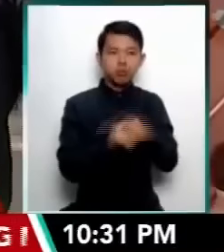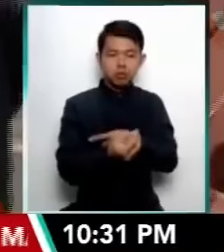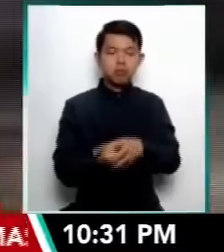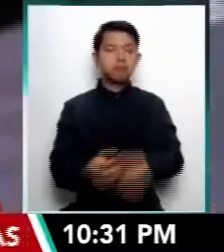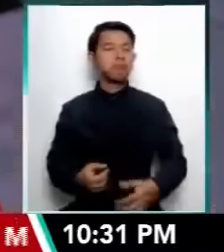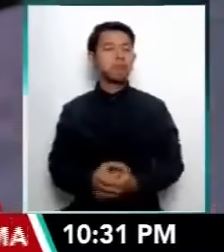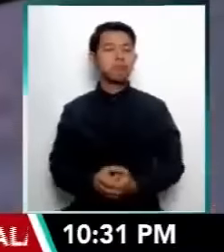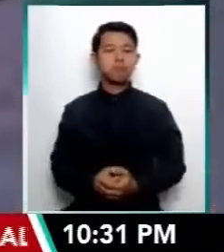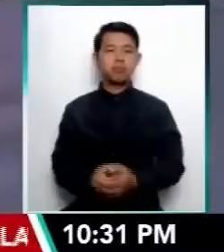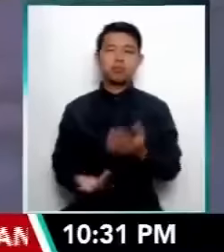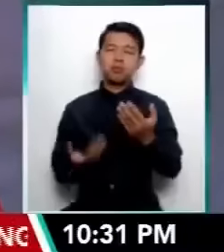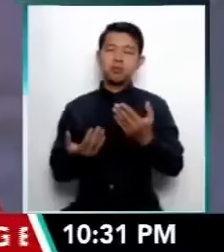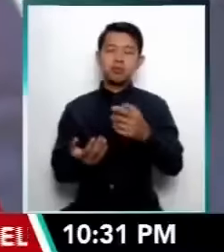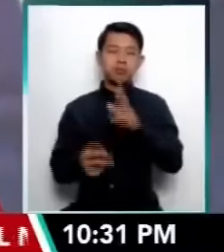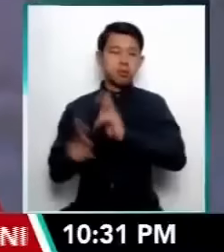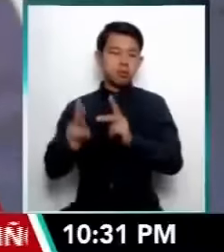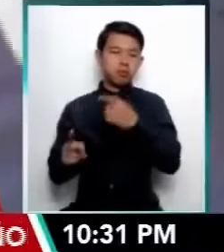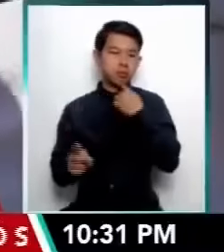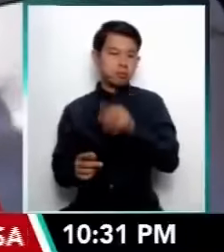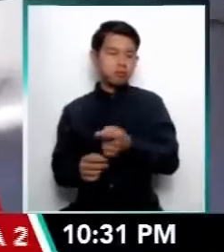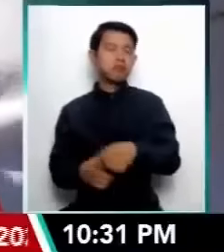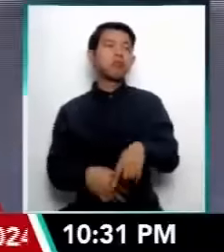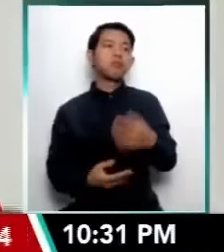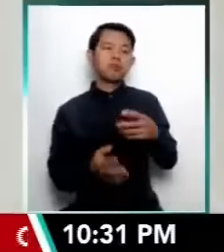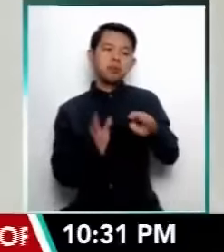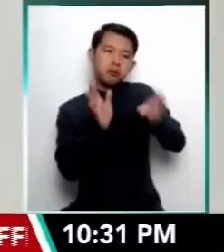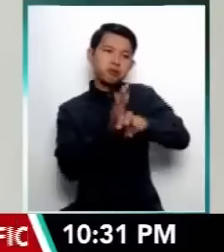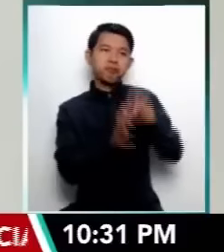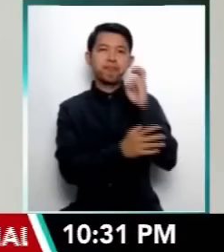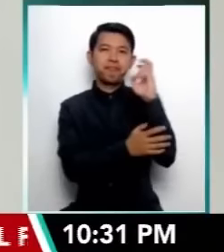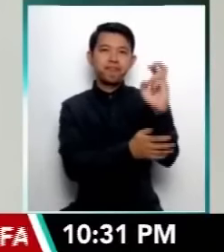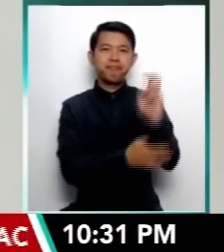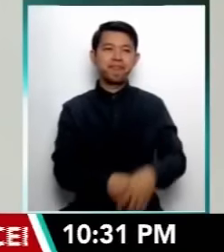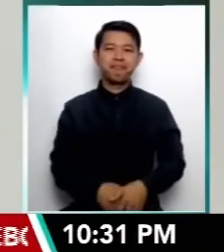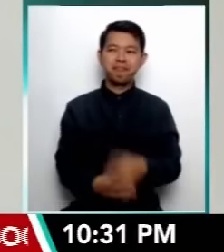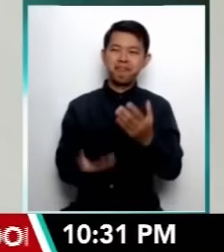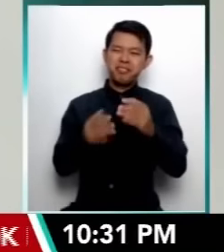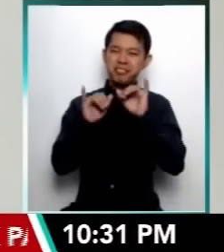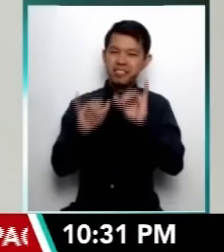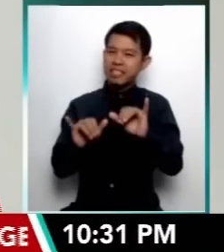lang. Hindi muna lalabas. Sa bahay lang muna. Tayo po ay naghanda